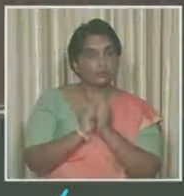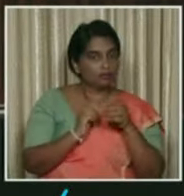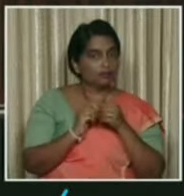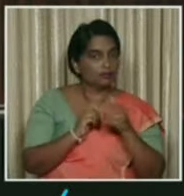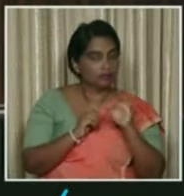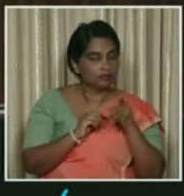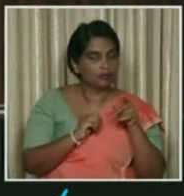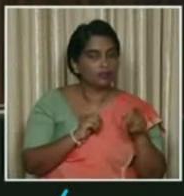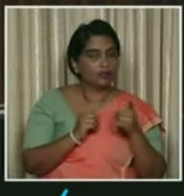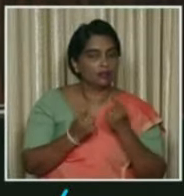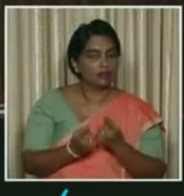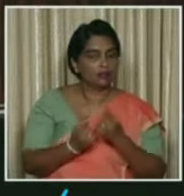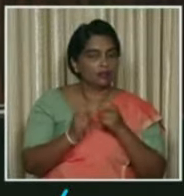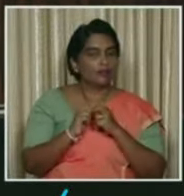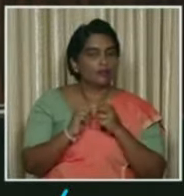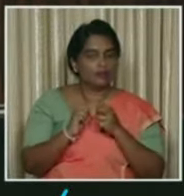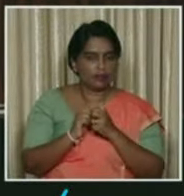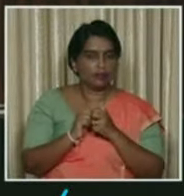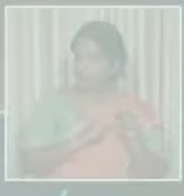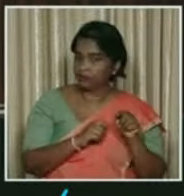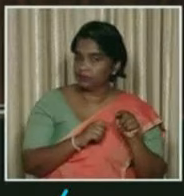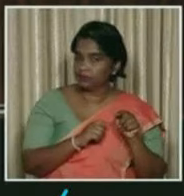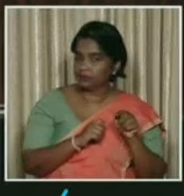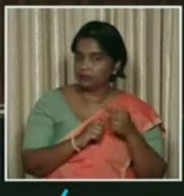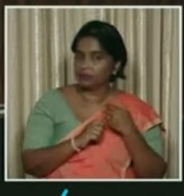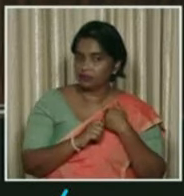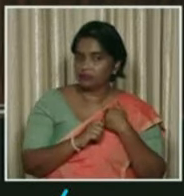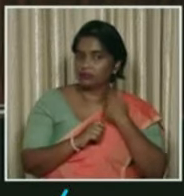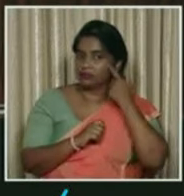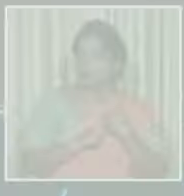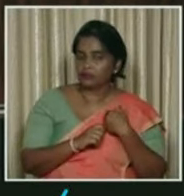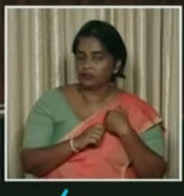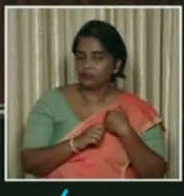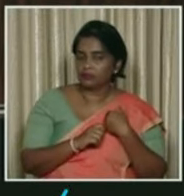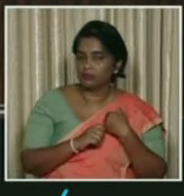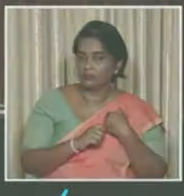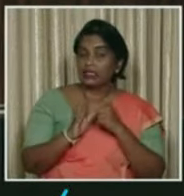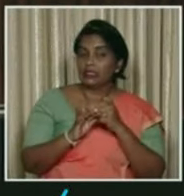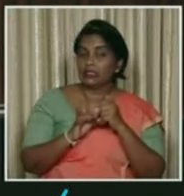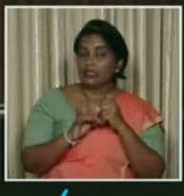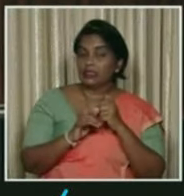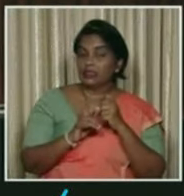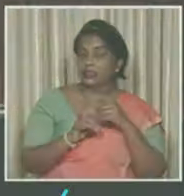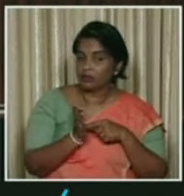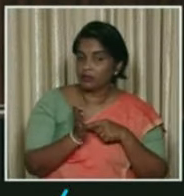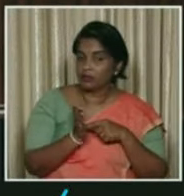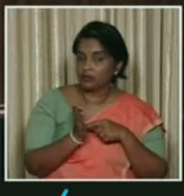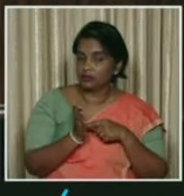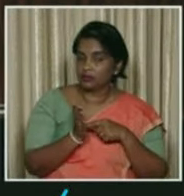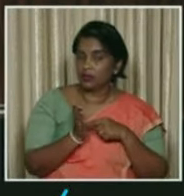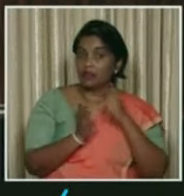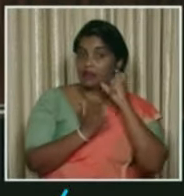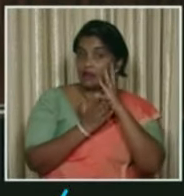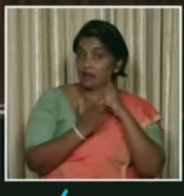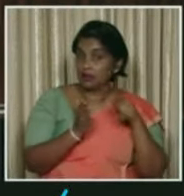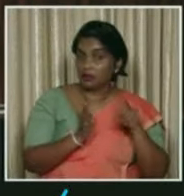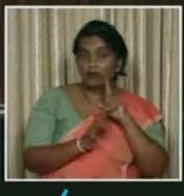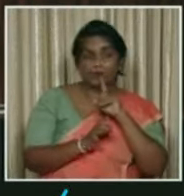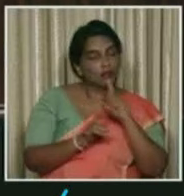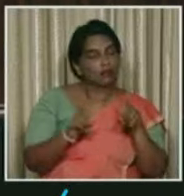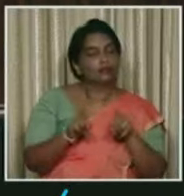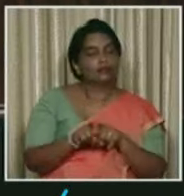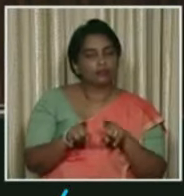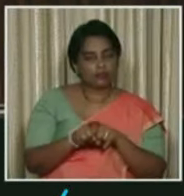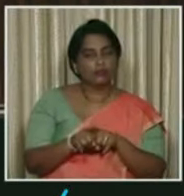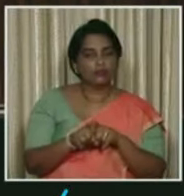ඇතිවෙච්ච අඩුපාඩුවක් නිසා තමයි මේ කාර්යය සිද්ධ වෙලා තියෙන්නේ මම බලාපොරොත්තු වෙනවා අපේ ඇටර්නි ජෙනරල් දුන්න උපදේශයත් ව්‍යවස්ථාවේ සඳහන් පරිදි